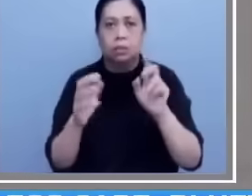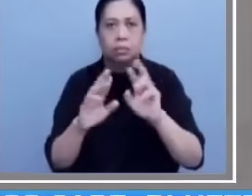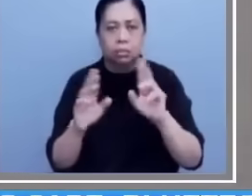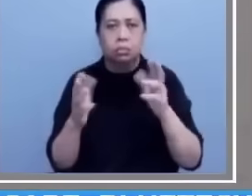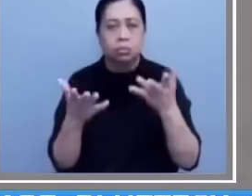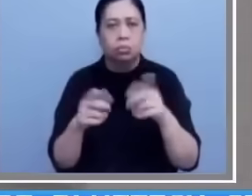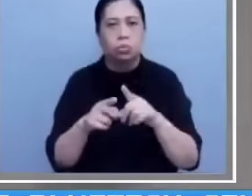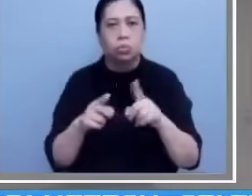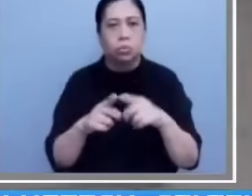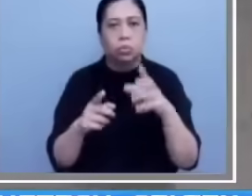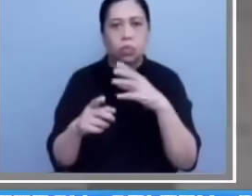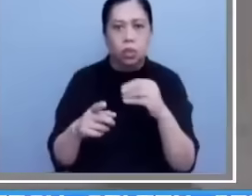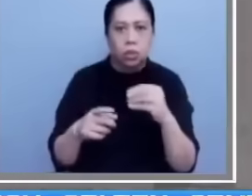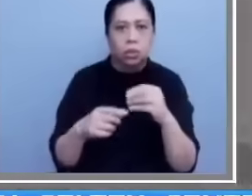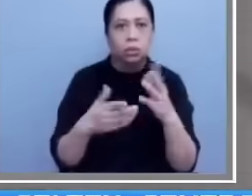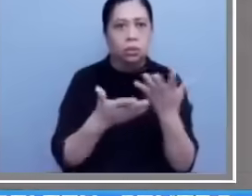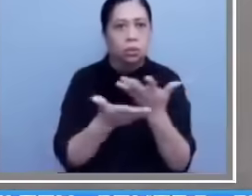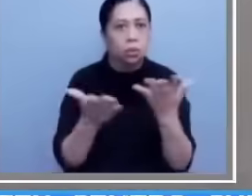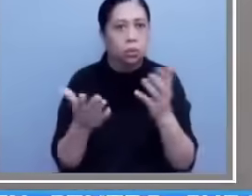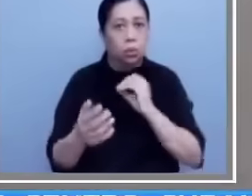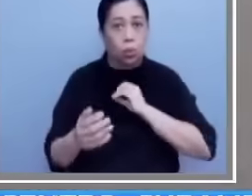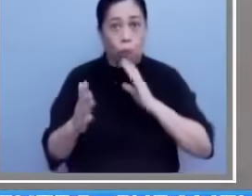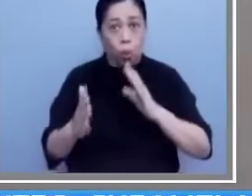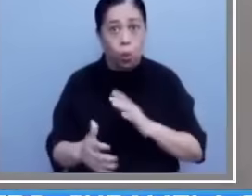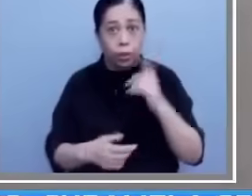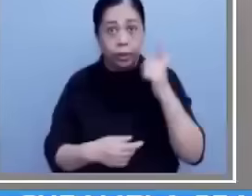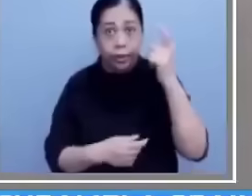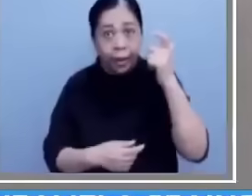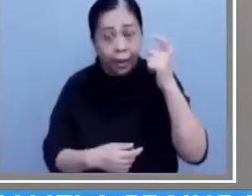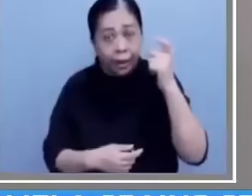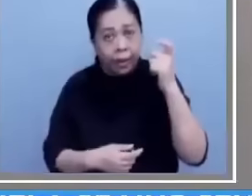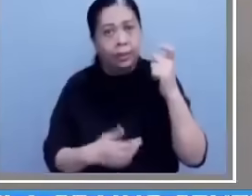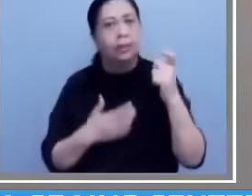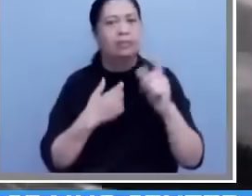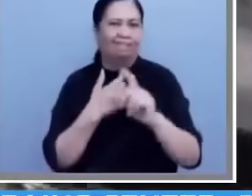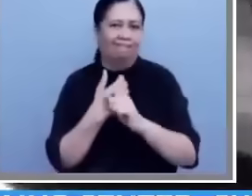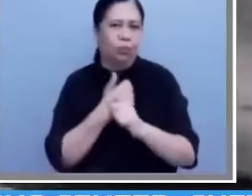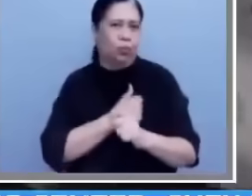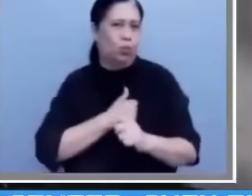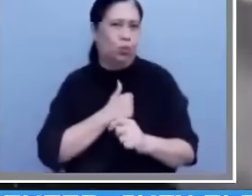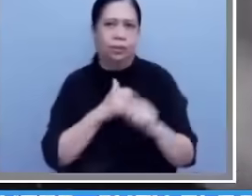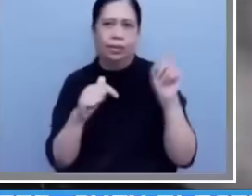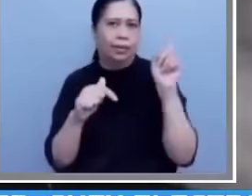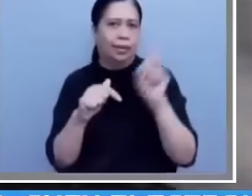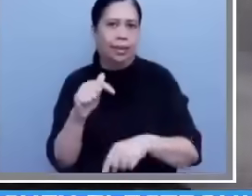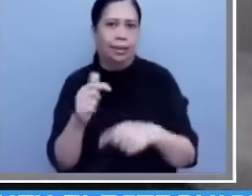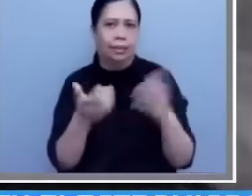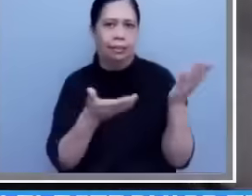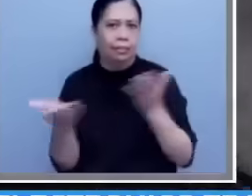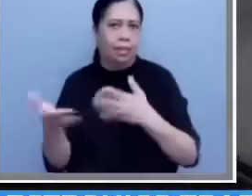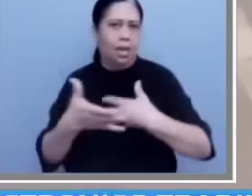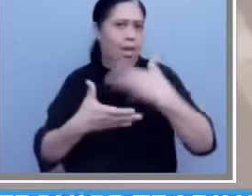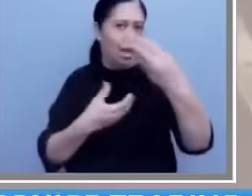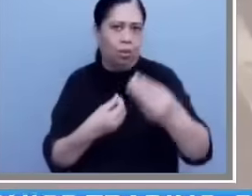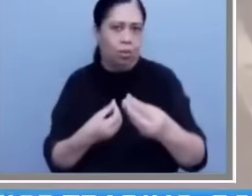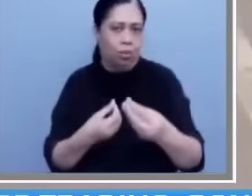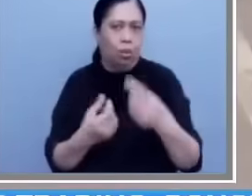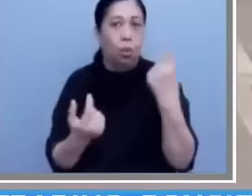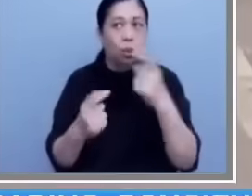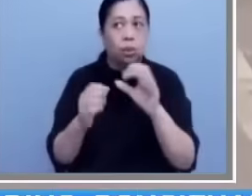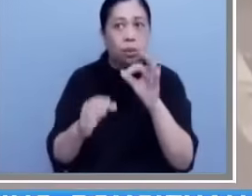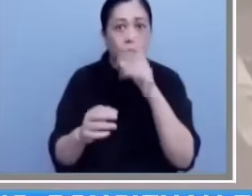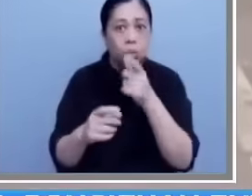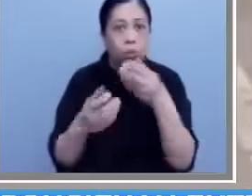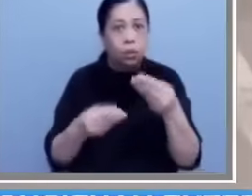At yung lahat po ng may-ari ng baril ay pansamantala po na hindi po nila po pwedeng dalhin yan, except of course yung may mga nabigyan po